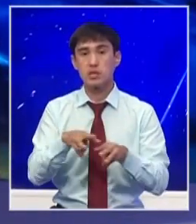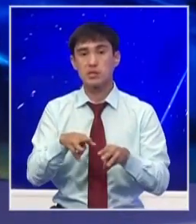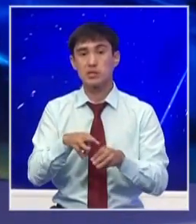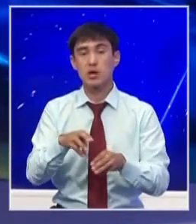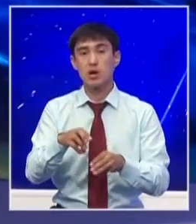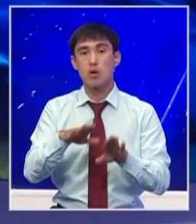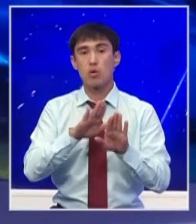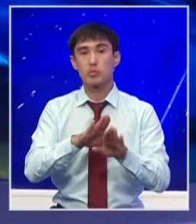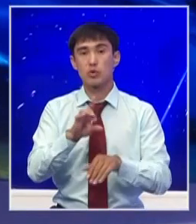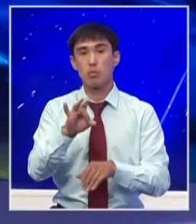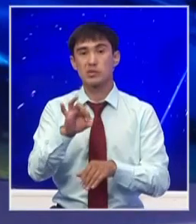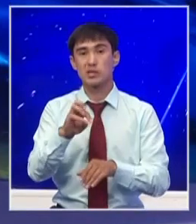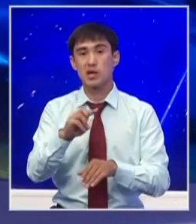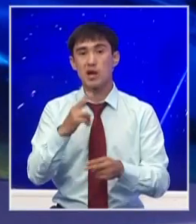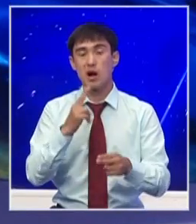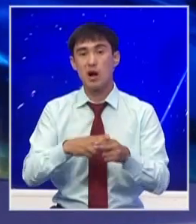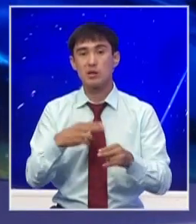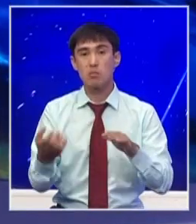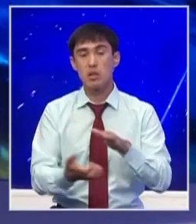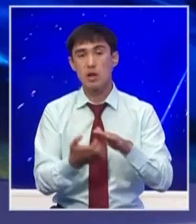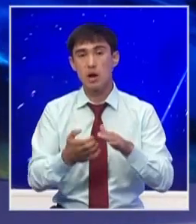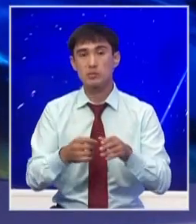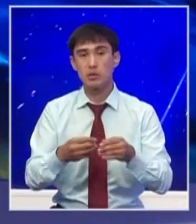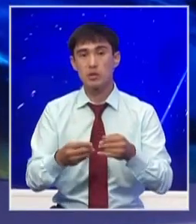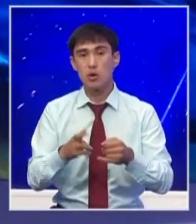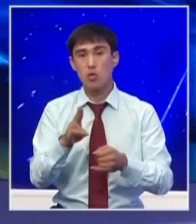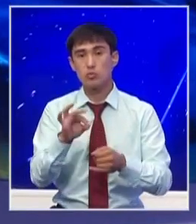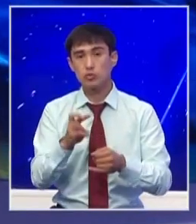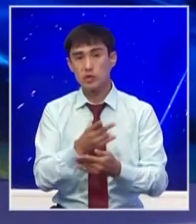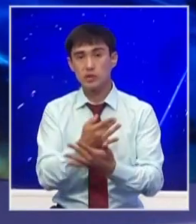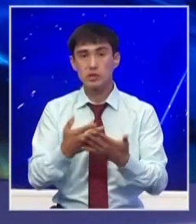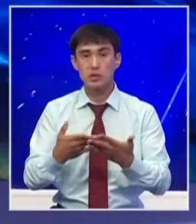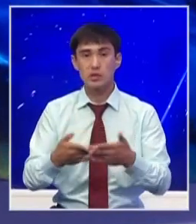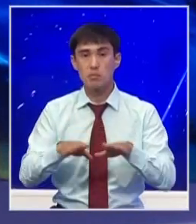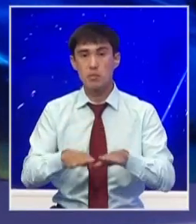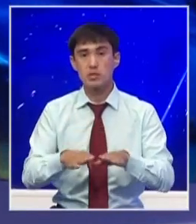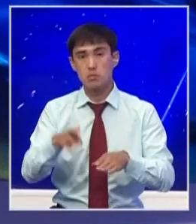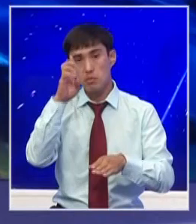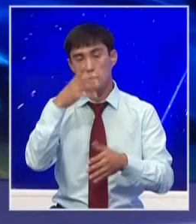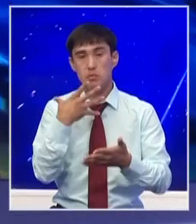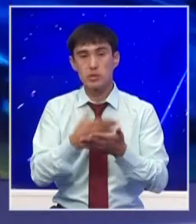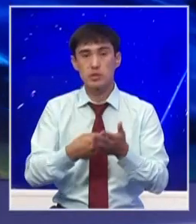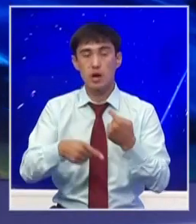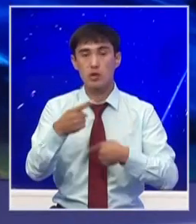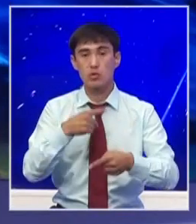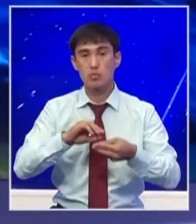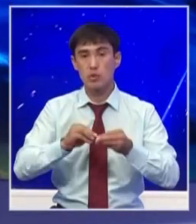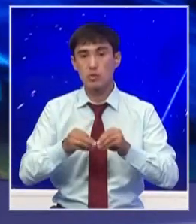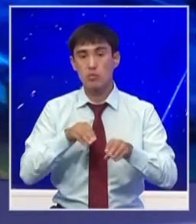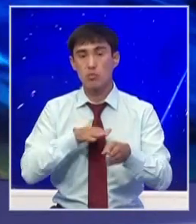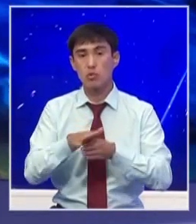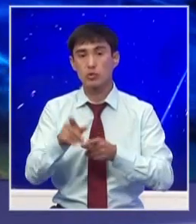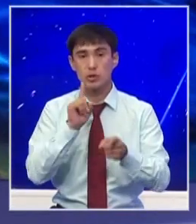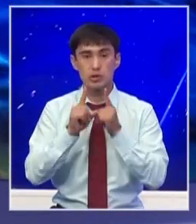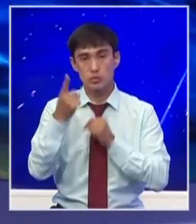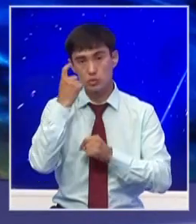Скляр қатты пайдалы қазбалар мен көмірсутек шикізаты кен орындарын мемлекет меншігіне қайтару мәселесі бойынша кеңес өткізді